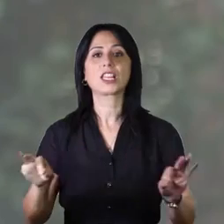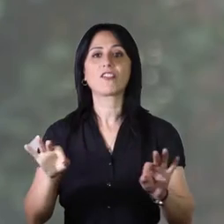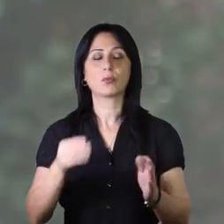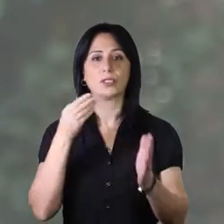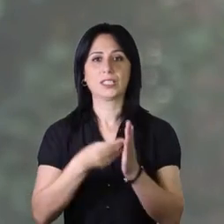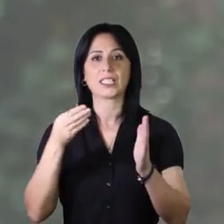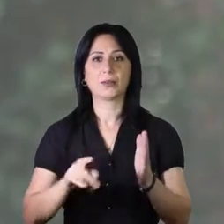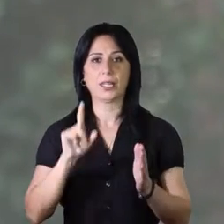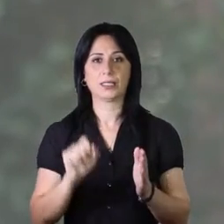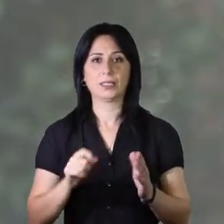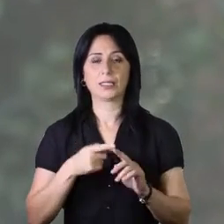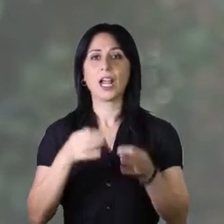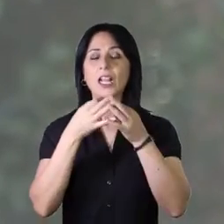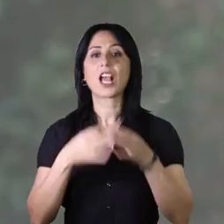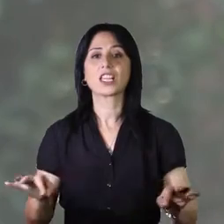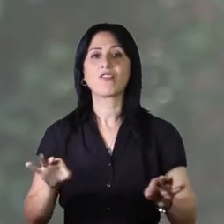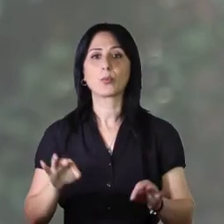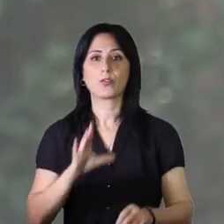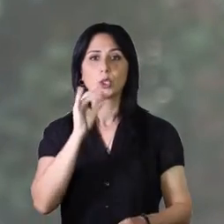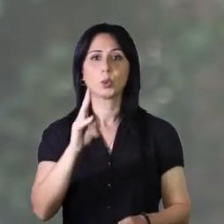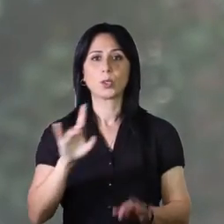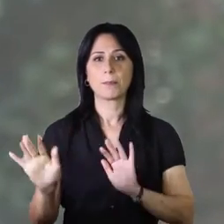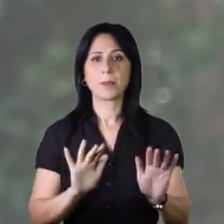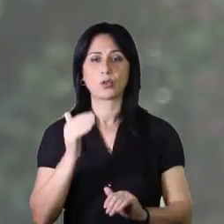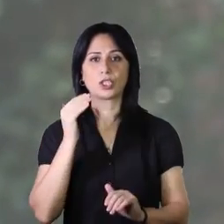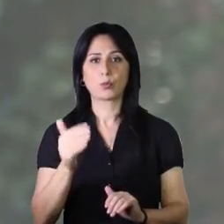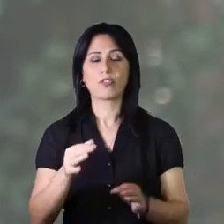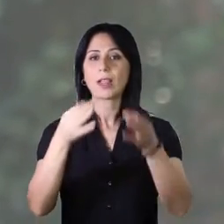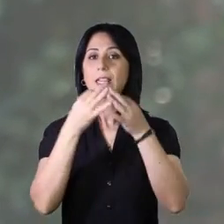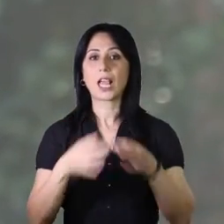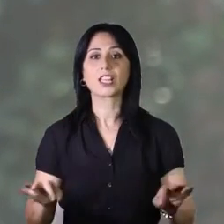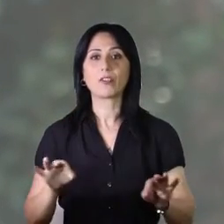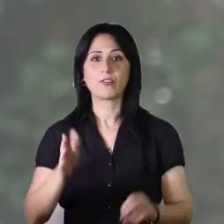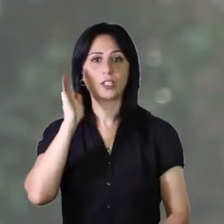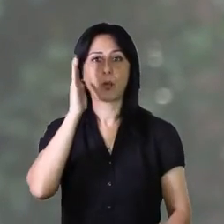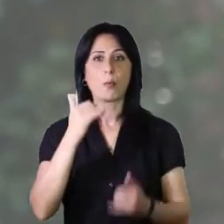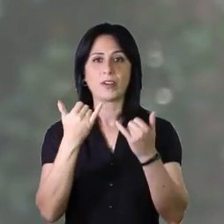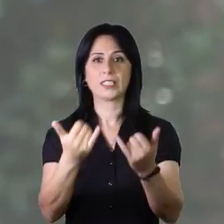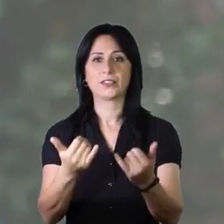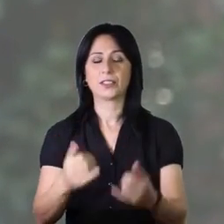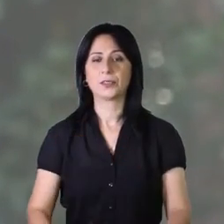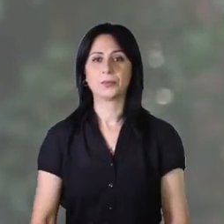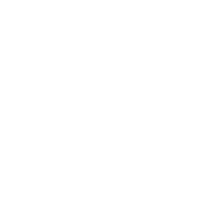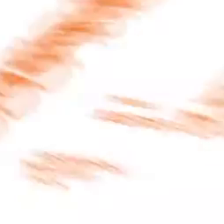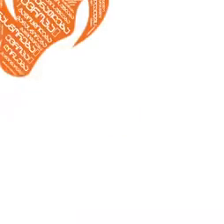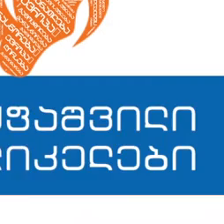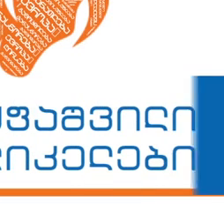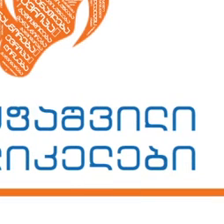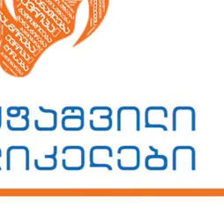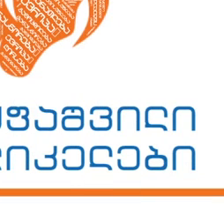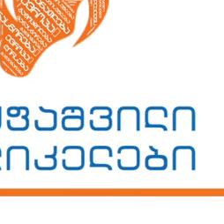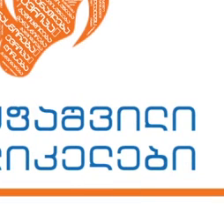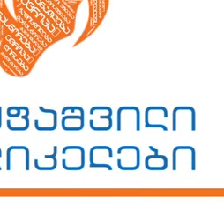გამო. გავთავისუფლდეთ დისკრიმინაციისაგან, გავთავისუფლდეთ სუკის მეთოდებისაგან, გავთავისუფლდეთ მომავლისთვის.